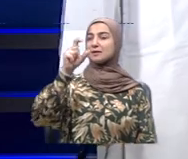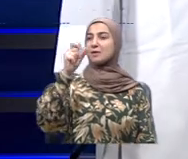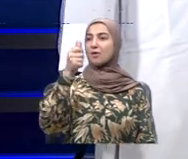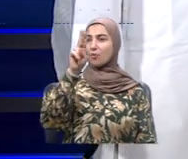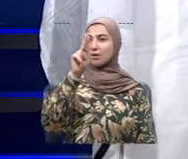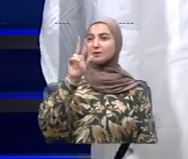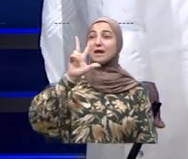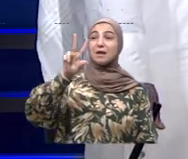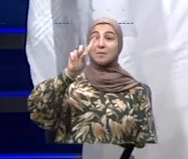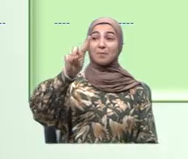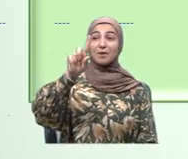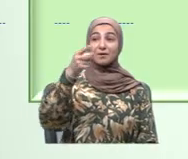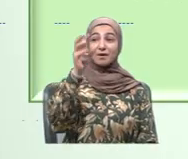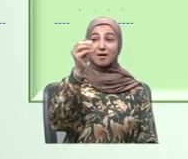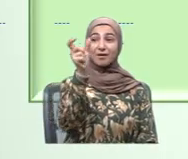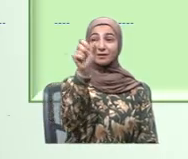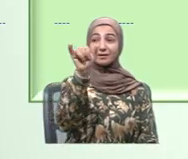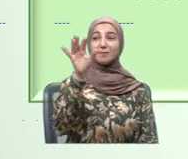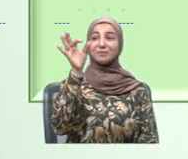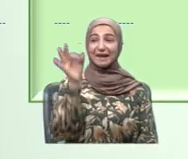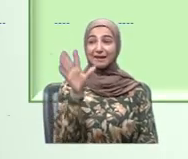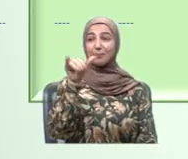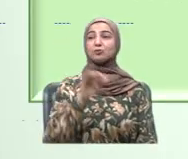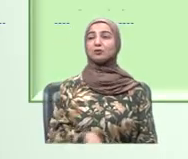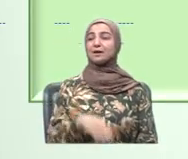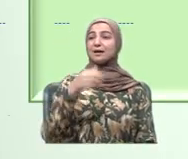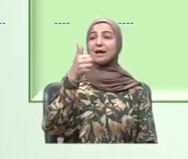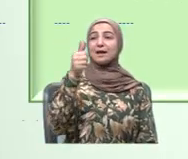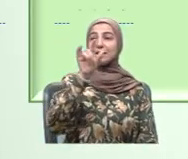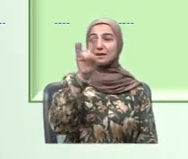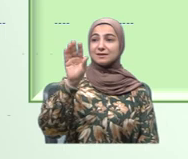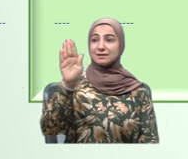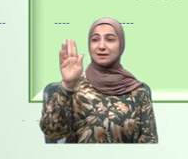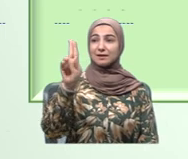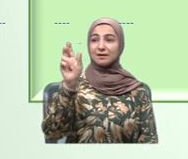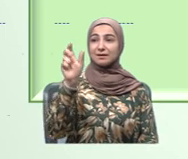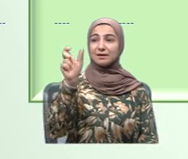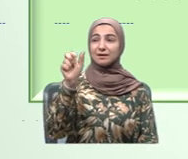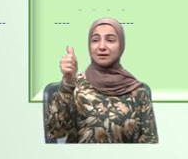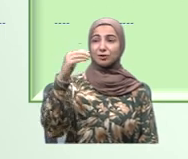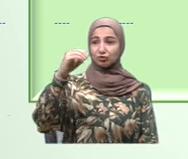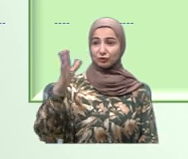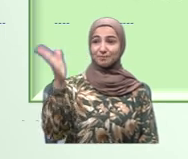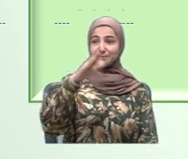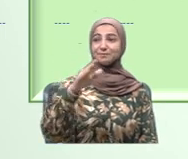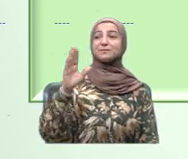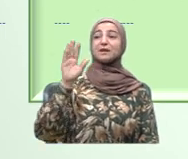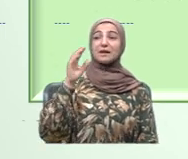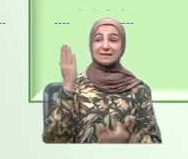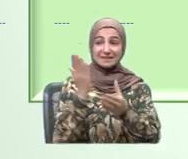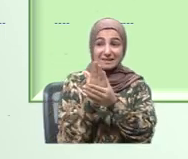أدوات برهانية، مثل أدوات الاستنتاج، أدوات السبب، ألفاظ تفيد التأكيد،